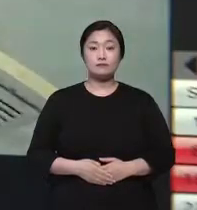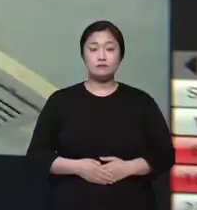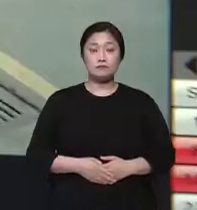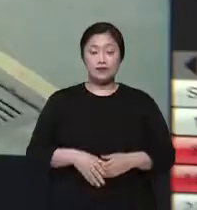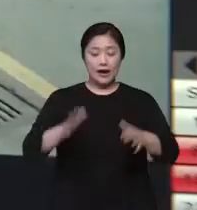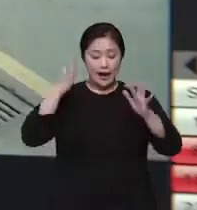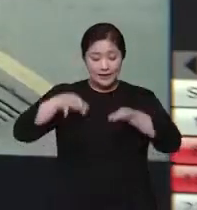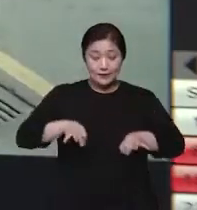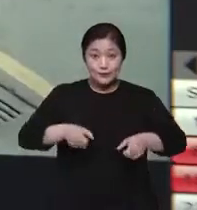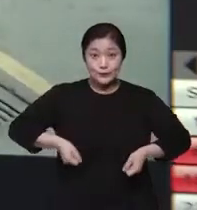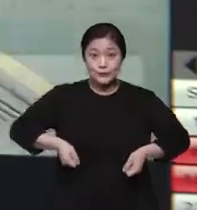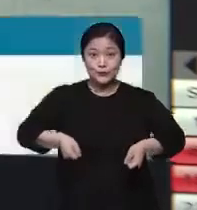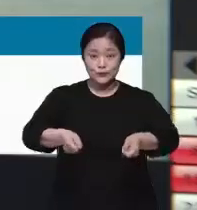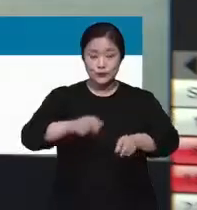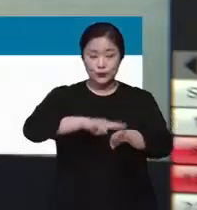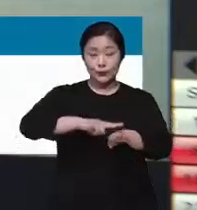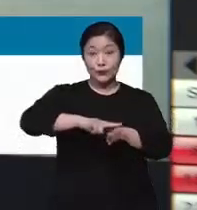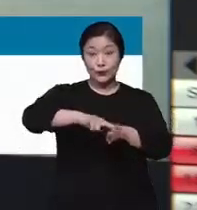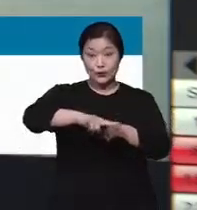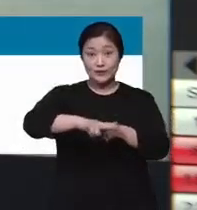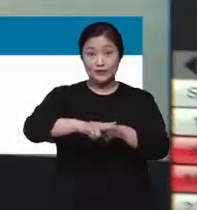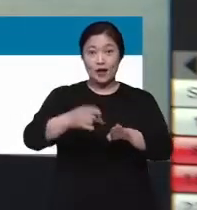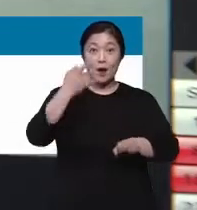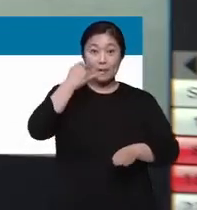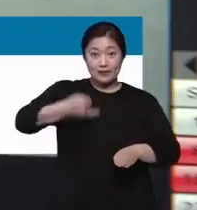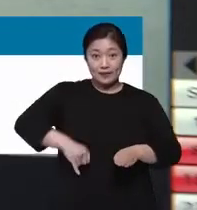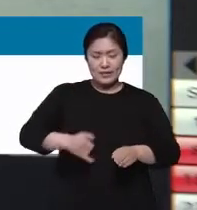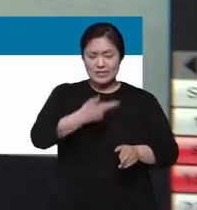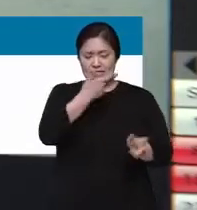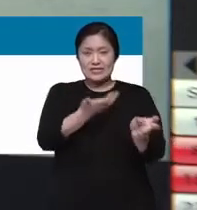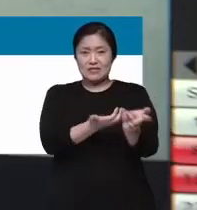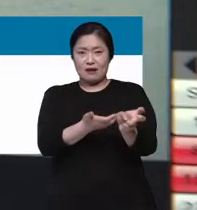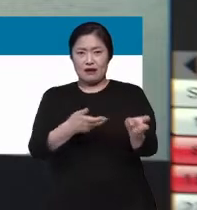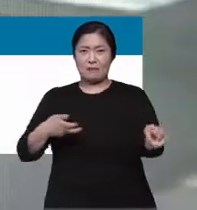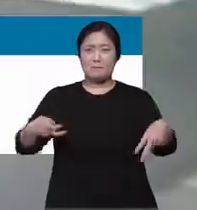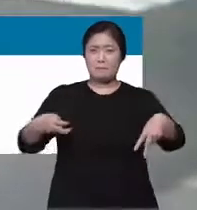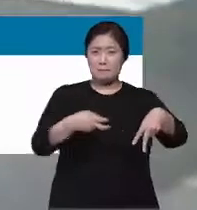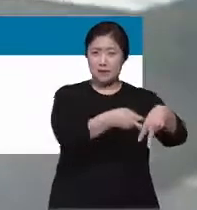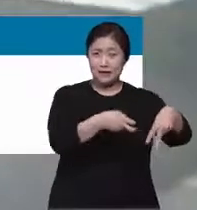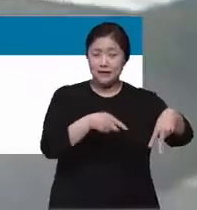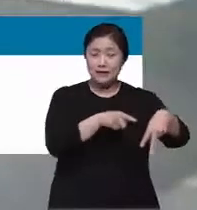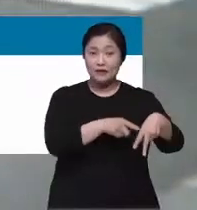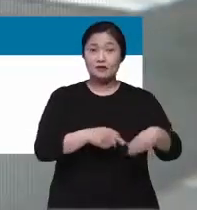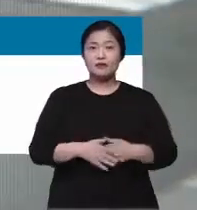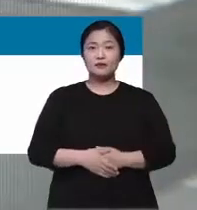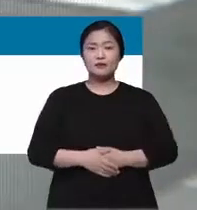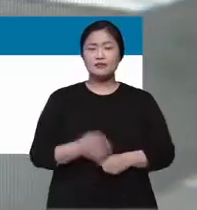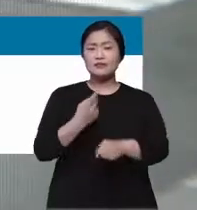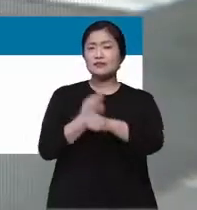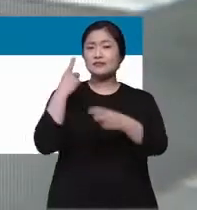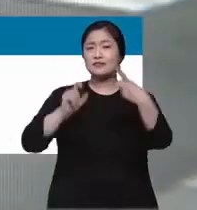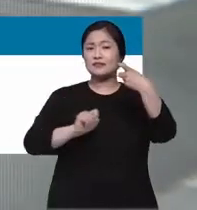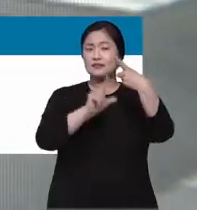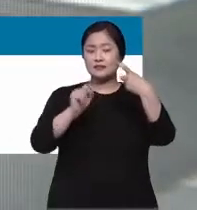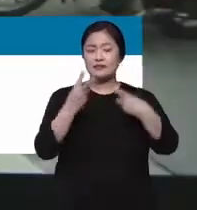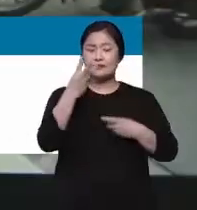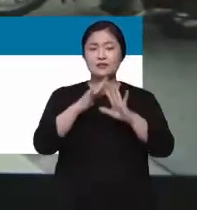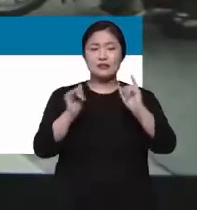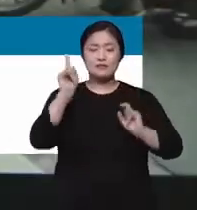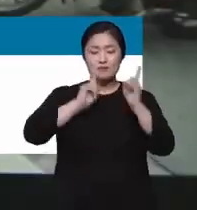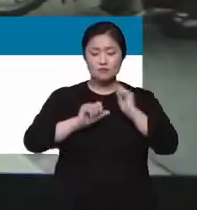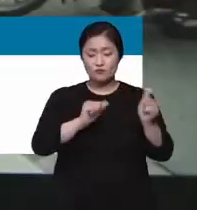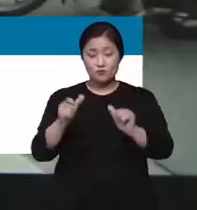유모차를 끌고 횡단보도를 건너던 분열을 태형 트럭이 덮칩니다 지난해 11월 3명의